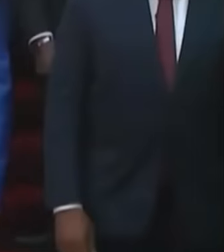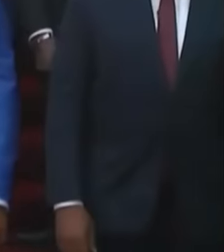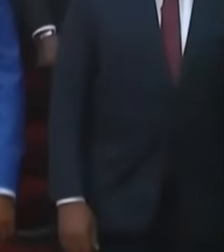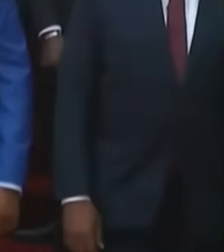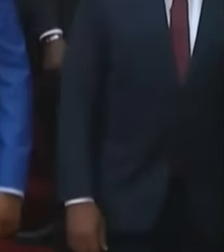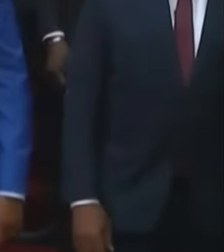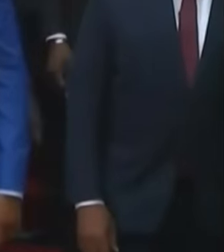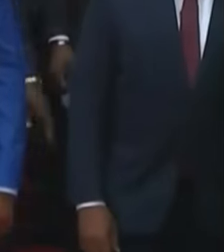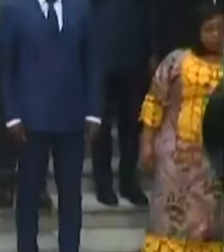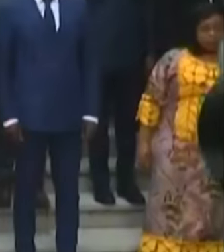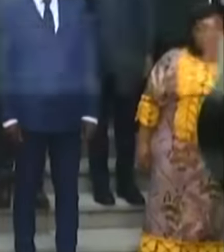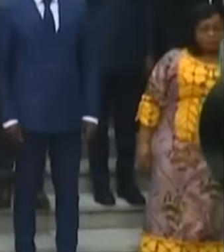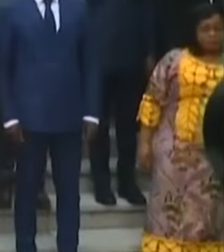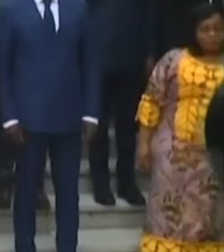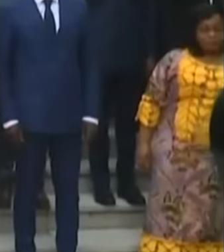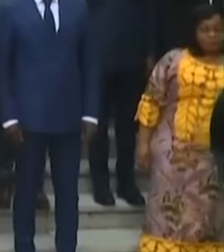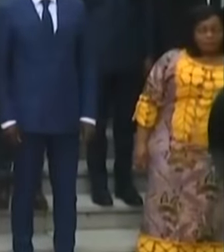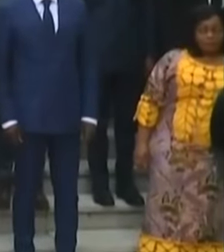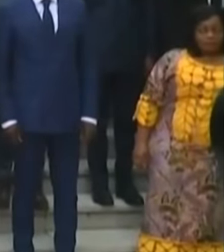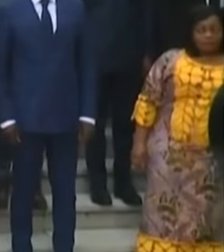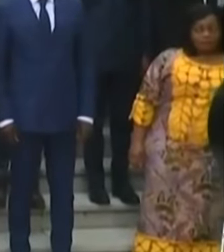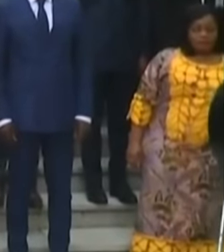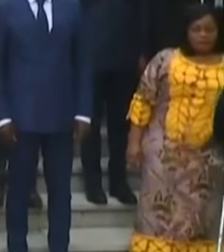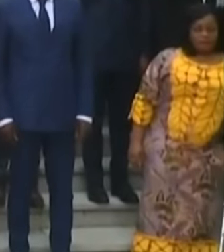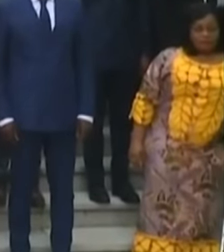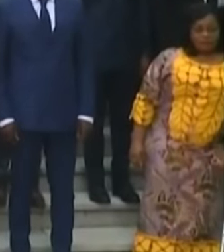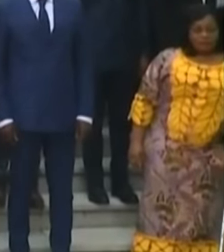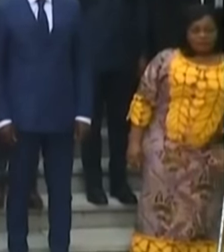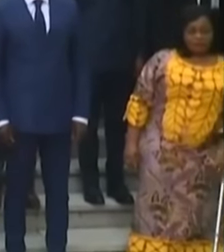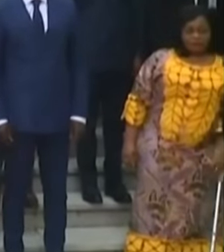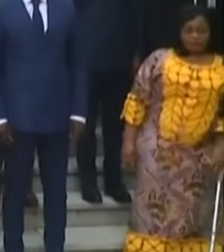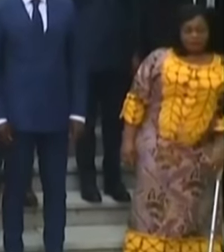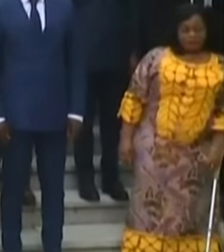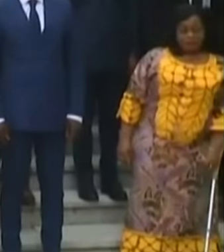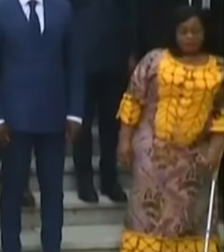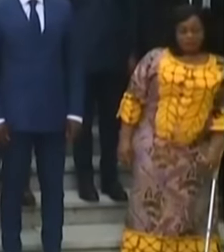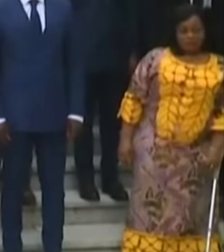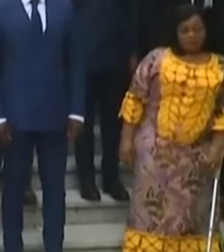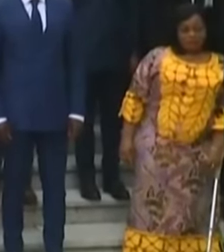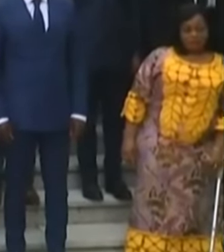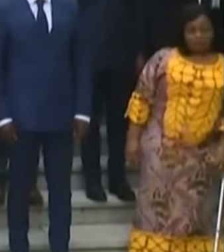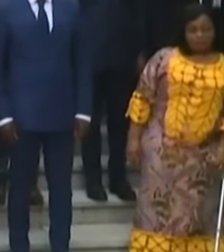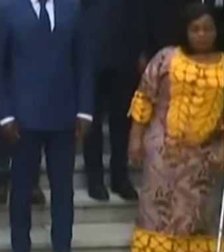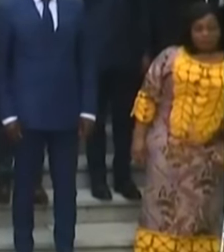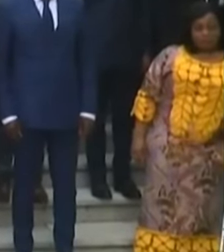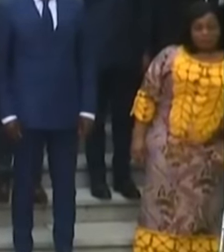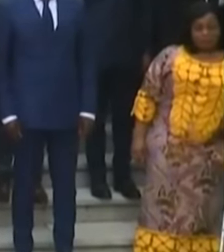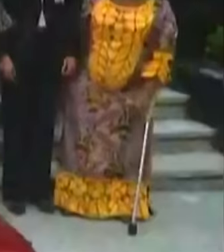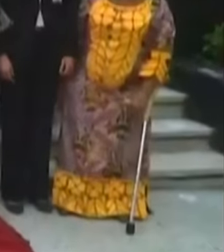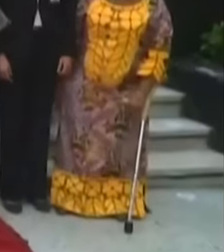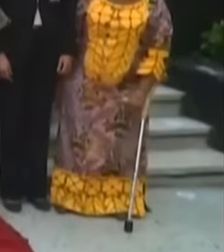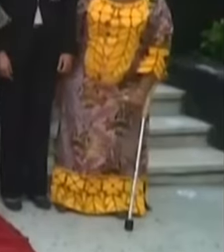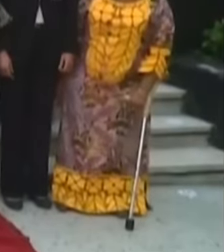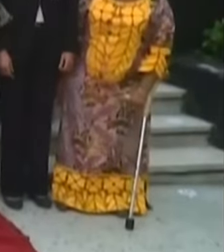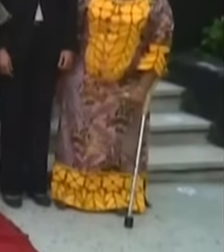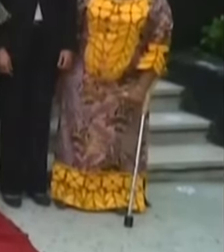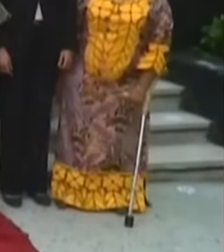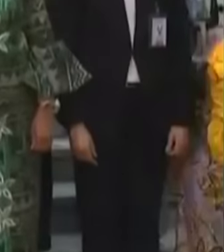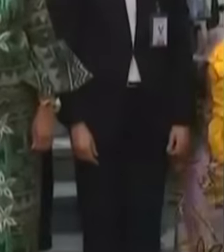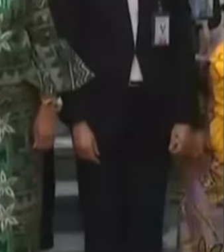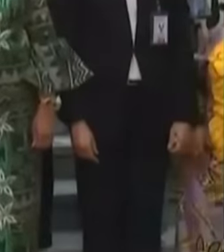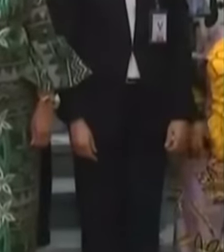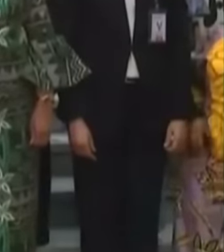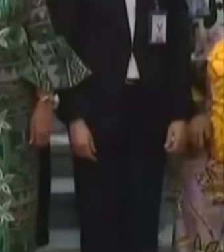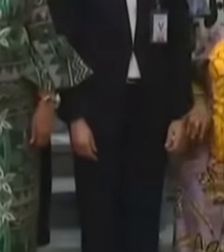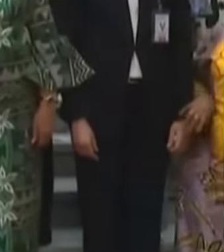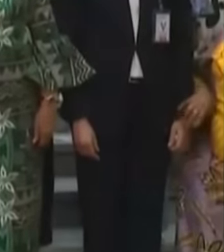Au grand complet, le nouveau gouvernement de la République pose pour la traditionnelle photo de famille au perron du bureau de la Cité de l'Union africaine.